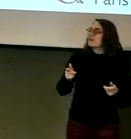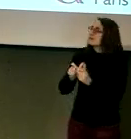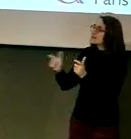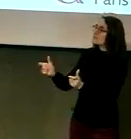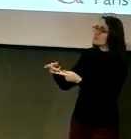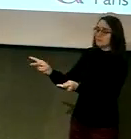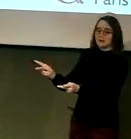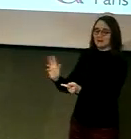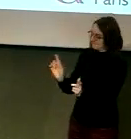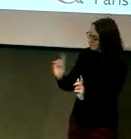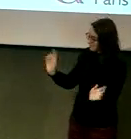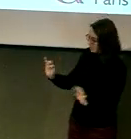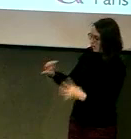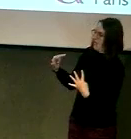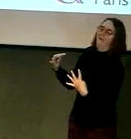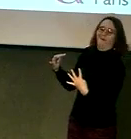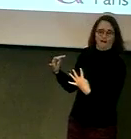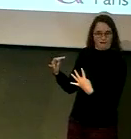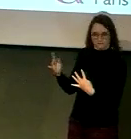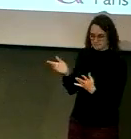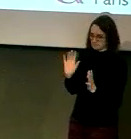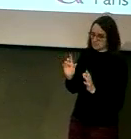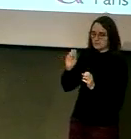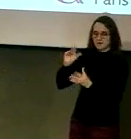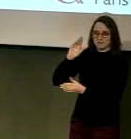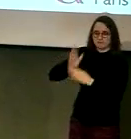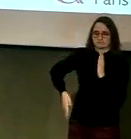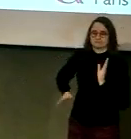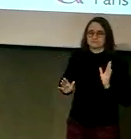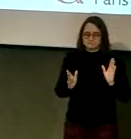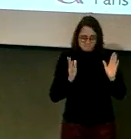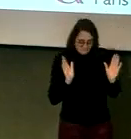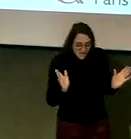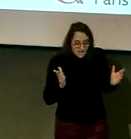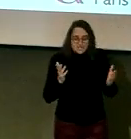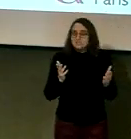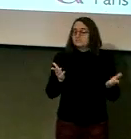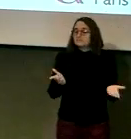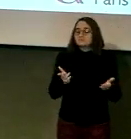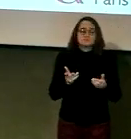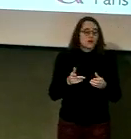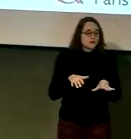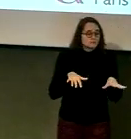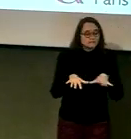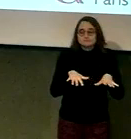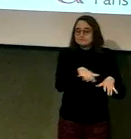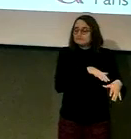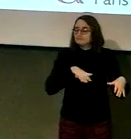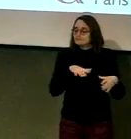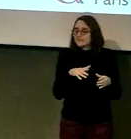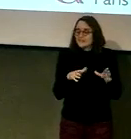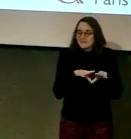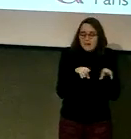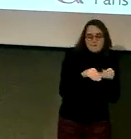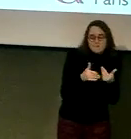c'est quelque chose qui s'ajoute sur son attitude et son comportement. Mais quand elle est dans un système